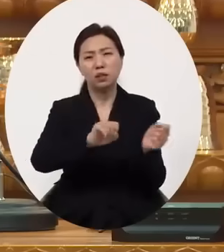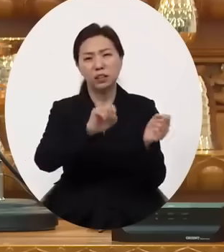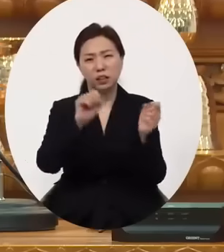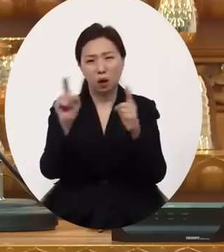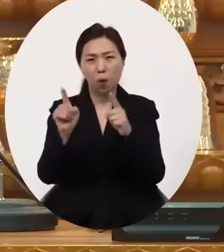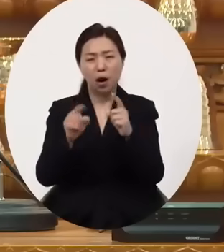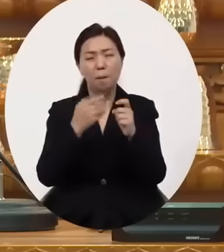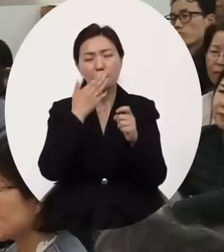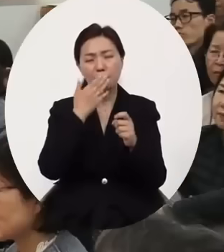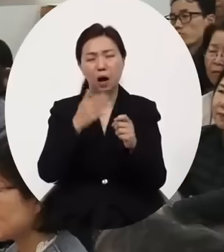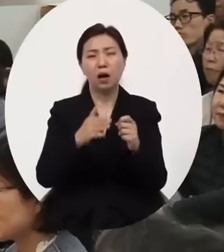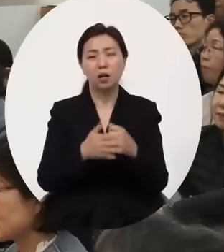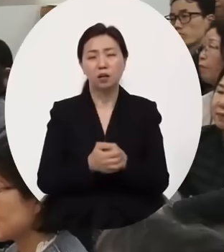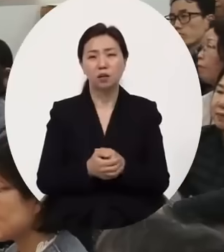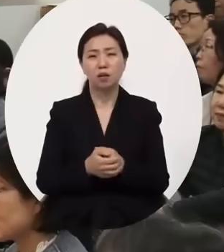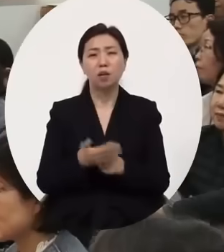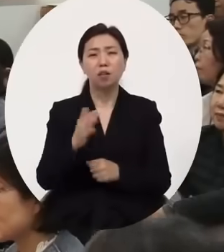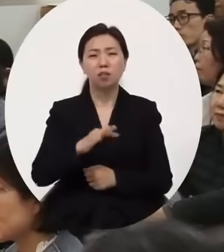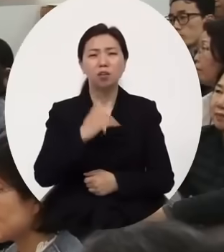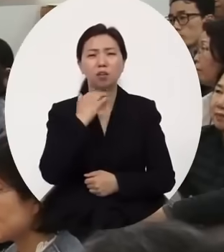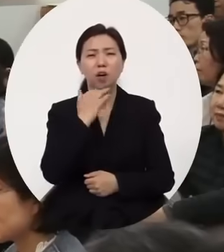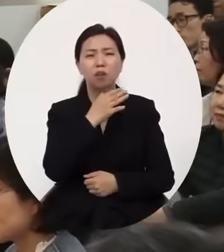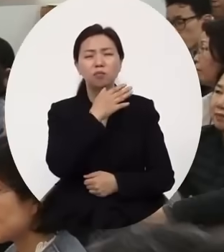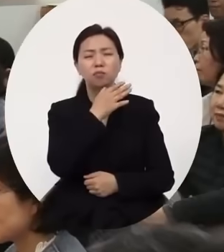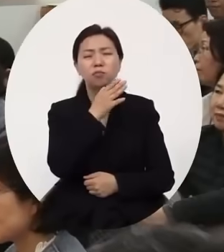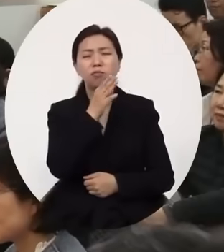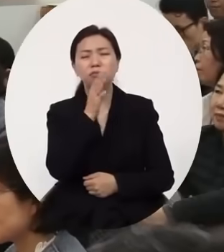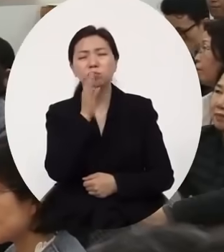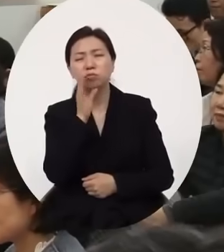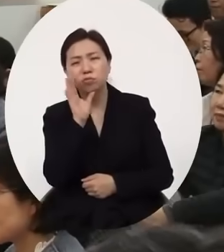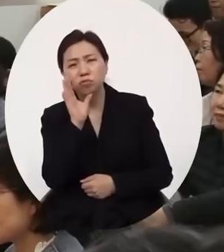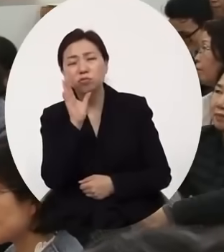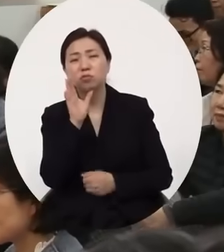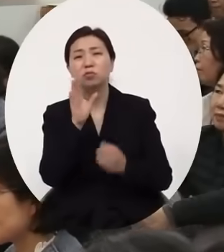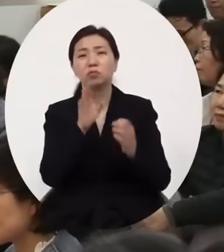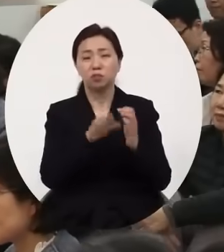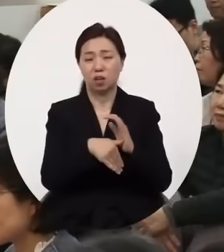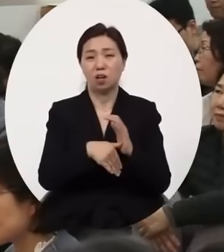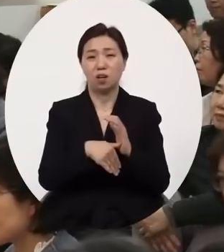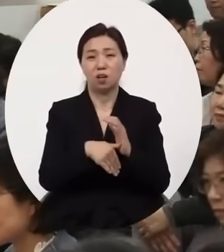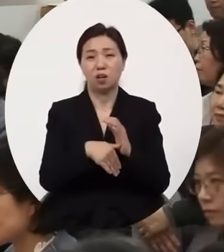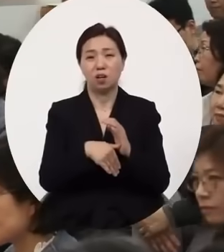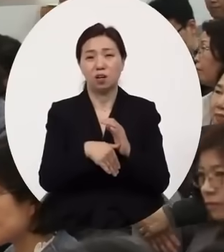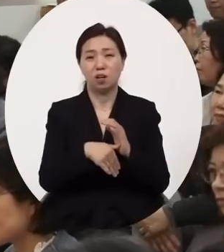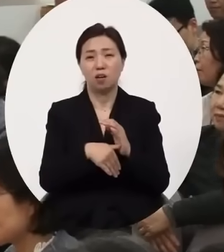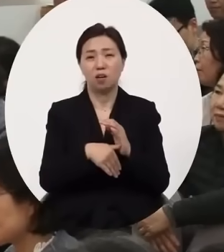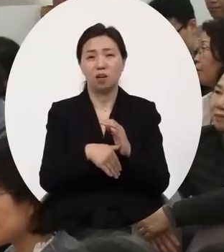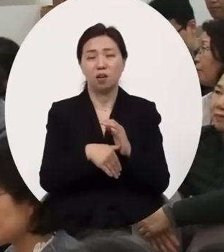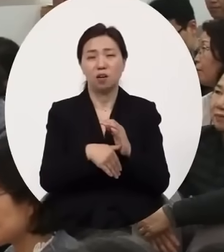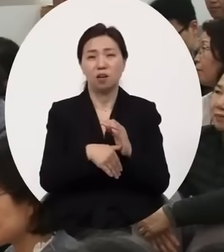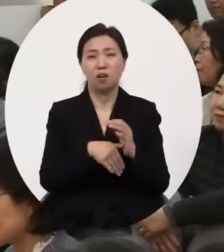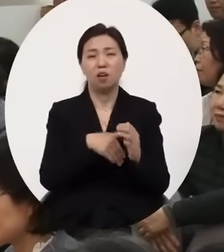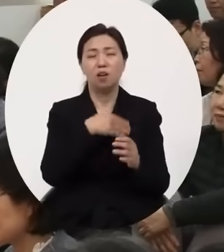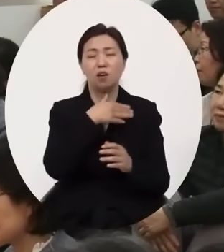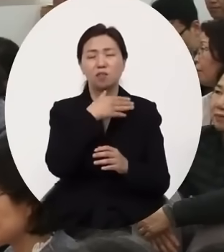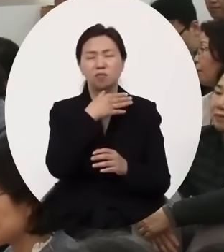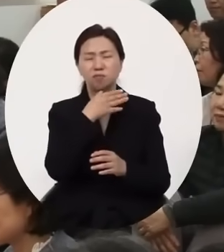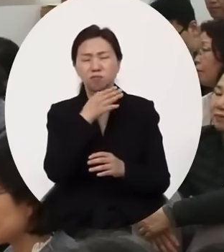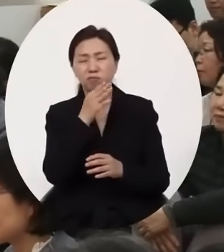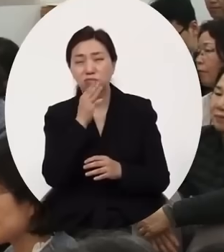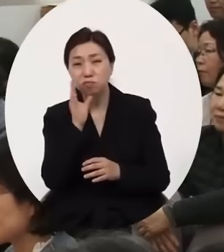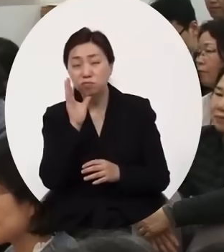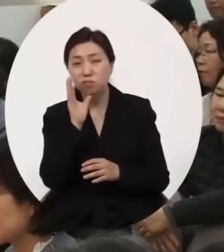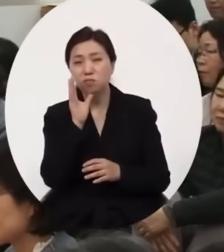있어요. 아니 그런데 나이 먹으면 다 우리 몸은 제 고정관념인지는